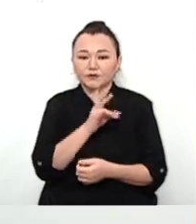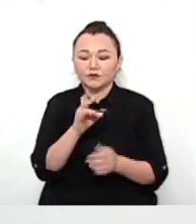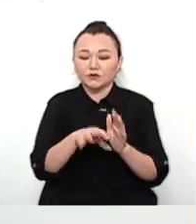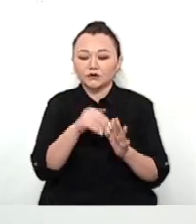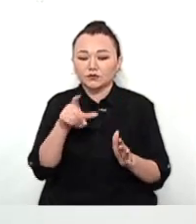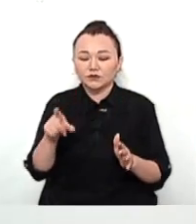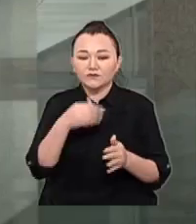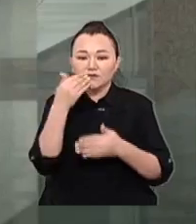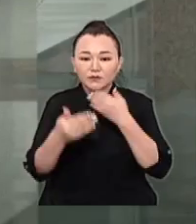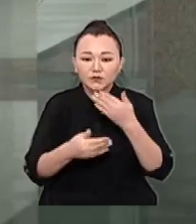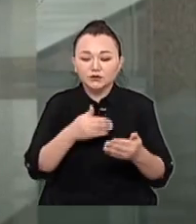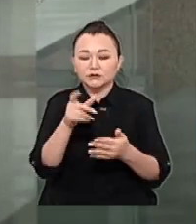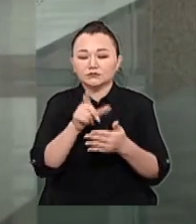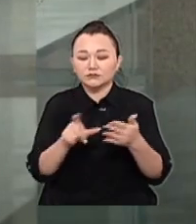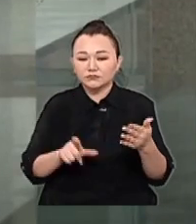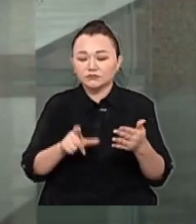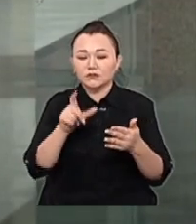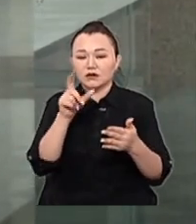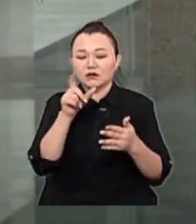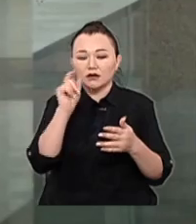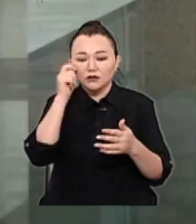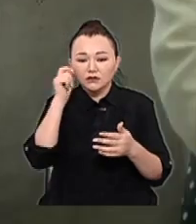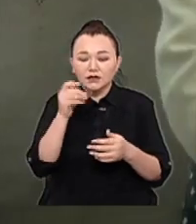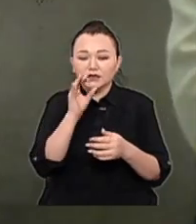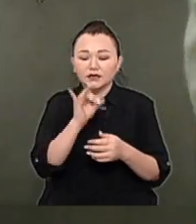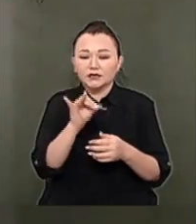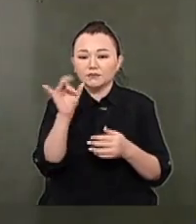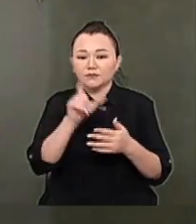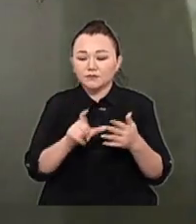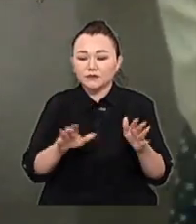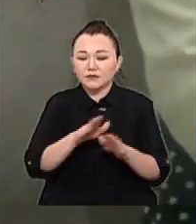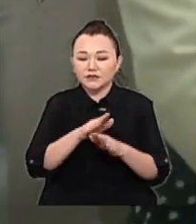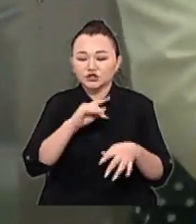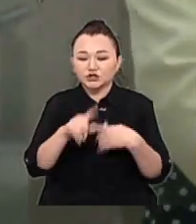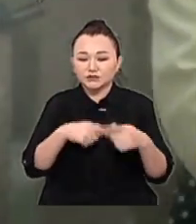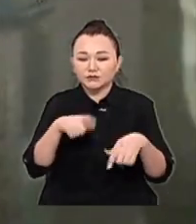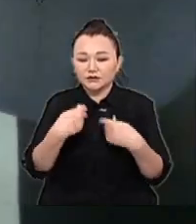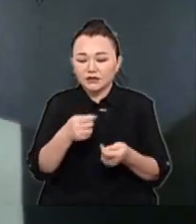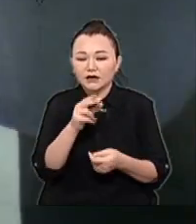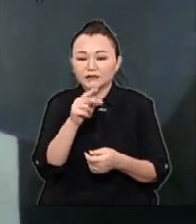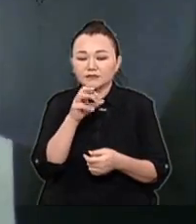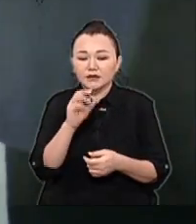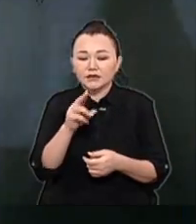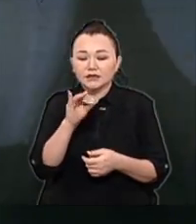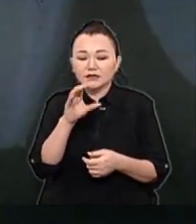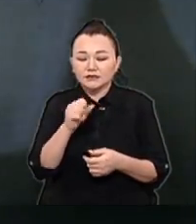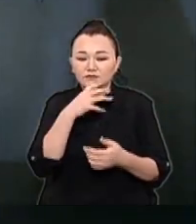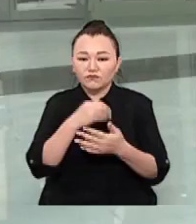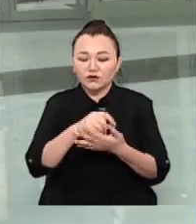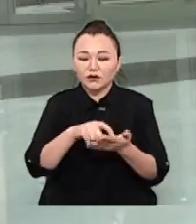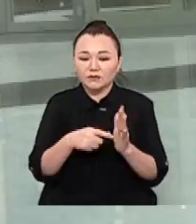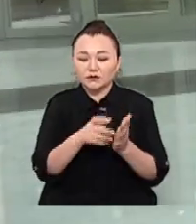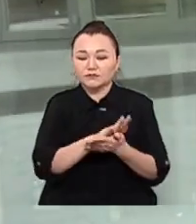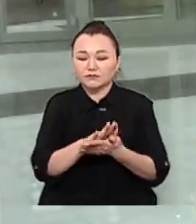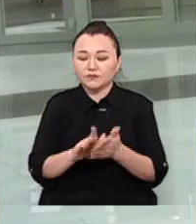Депутаттық сауалдарын мақал мәтелдетіп, одан қалса суырып салма өлең жолдарымен жеткізетін Қазыбек Иса өз кабинетін